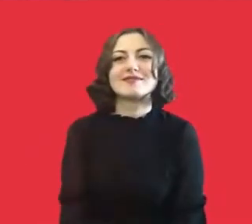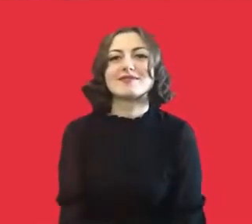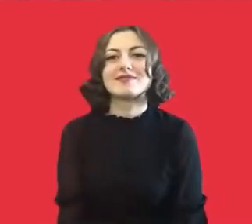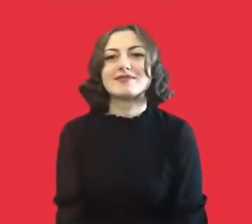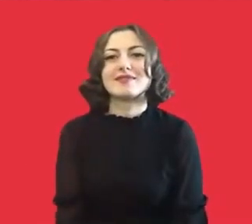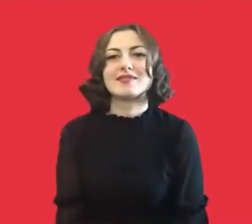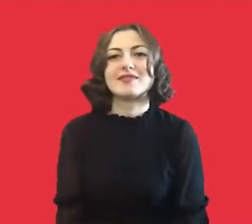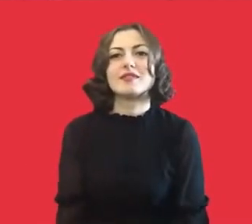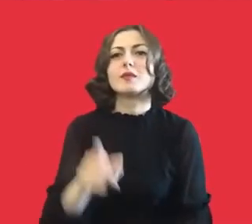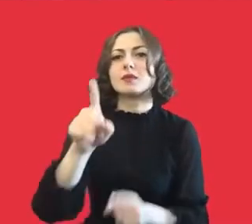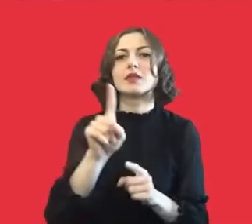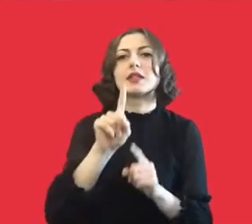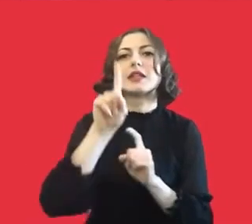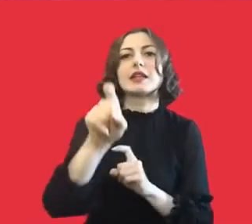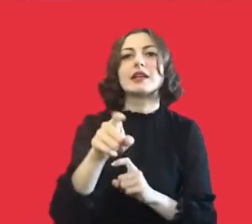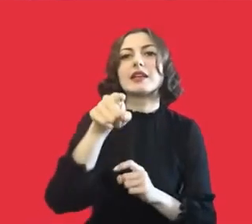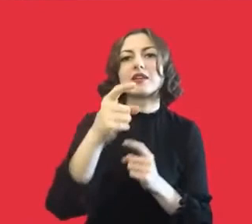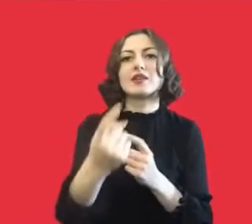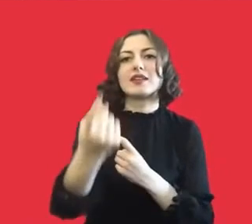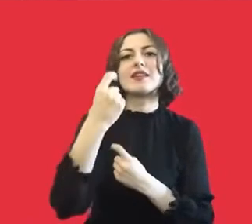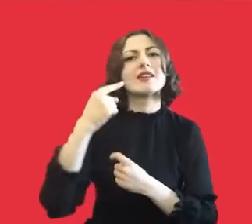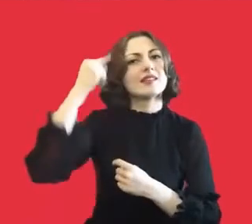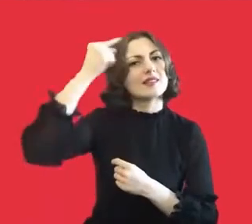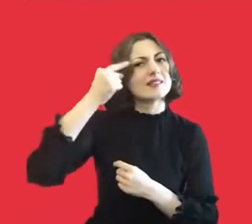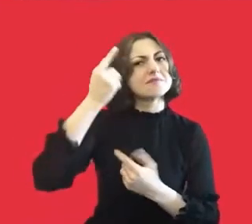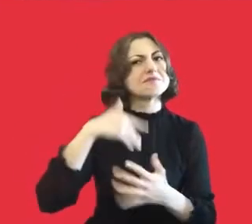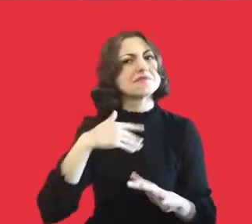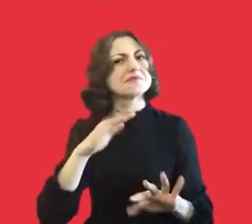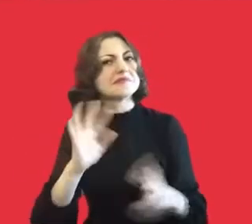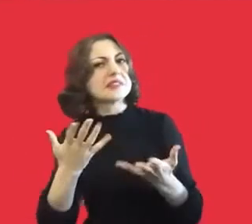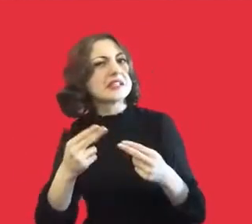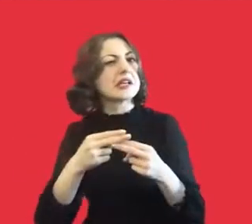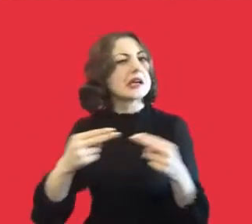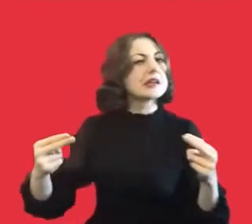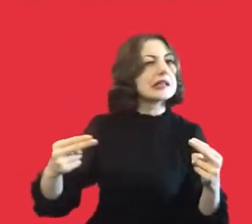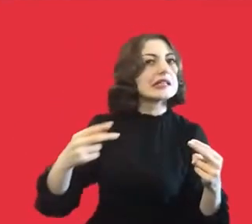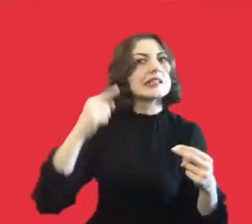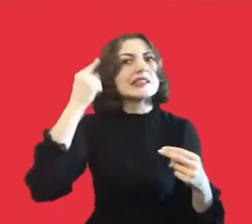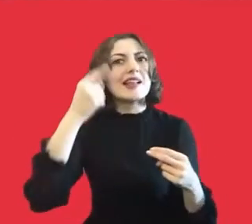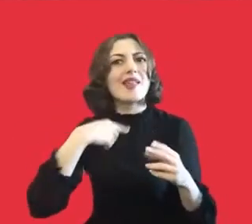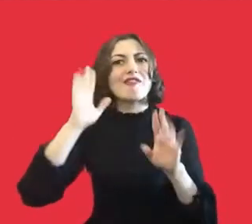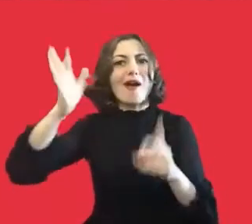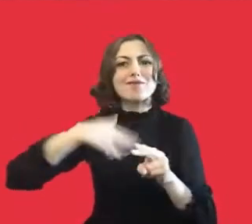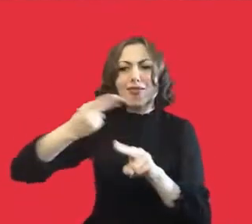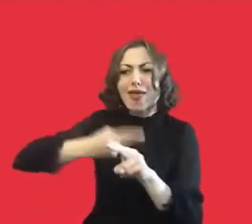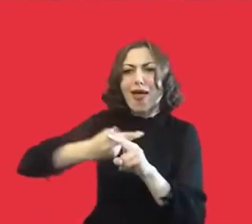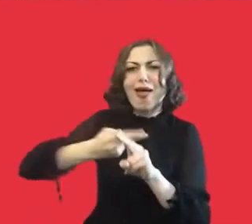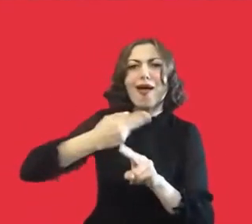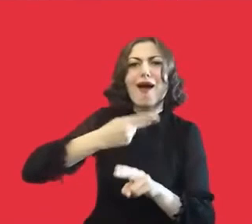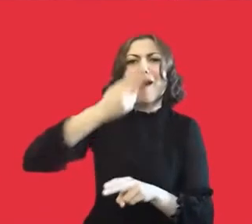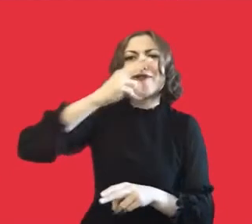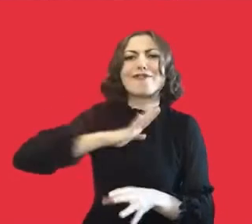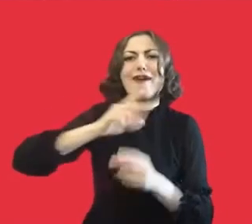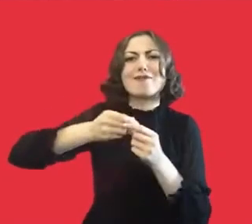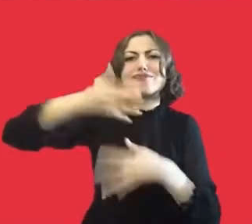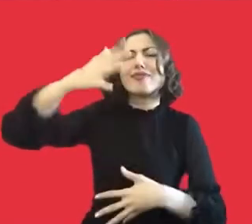Bu soruyu sorabileceğinizi düşünerek acaba hangi deneyimimi paylaşsam diye şöyle bir Acaba aynı düşündüğümde kesinlikle olur tabii.